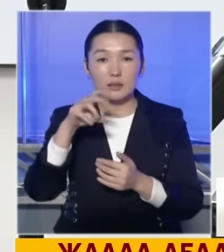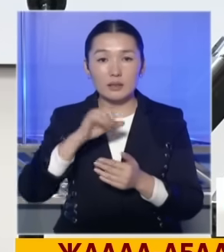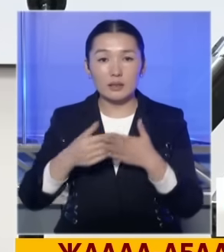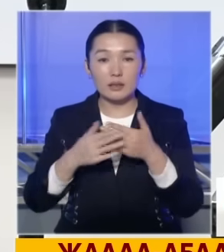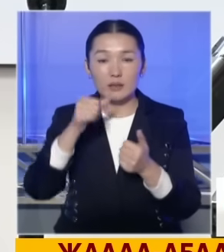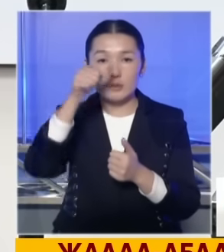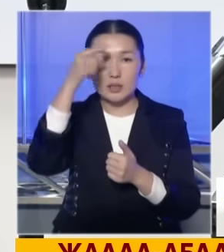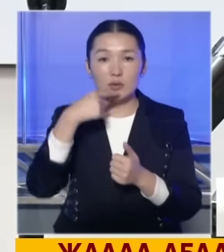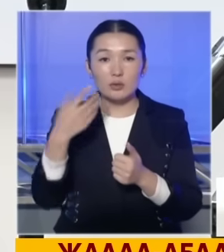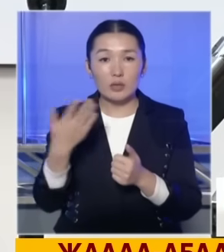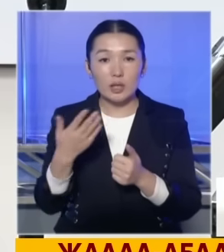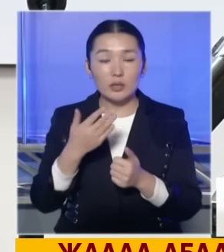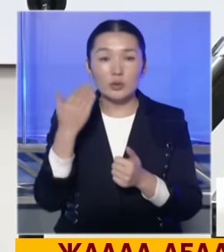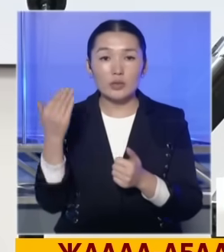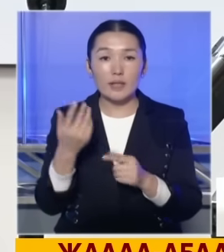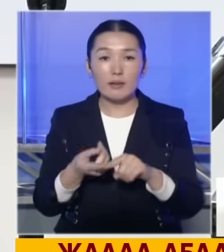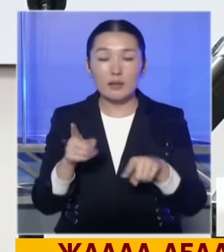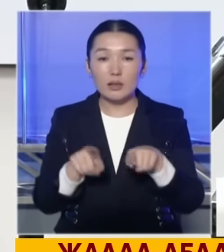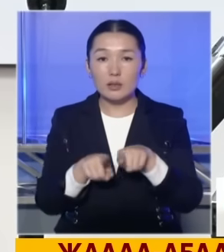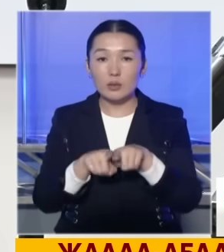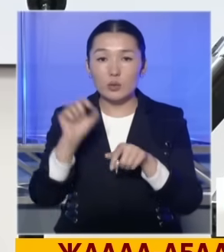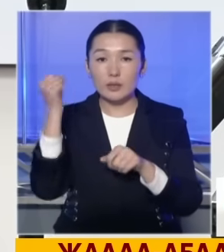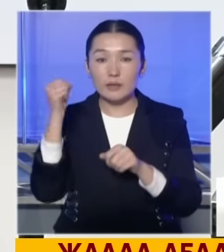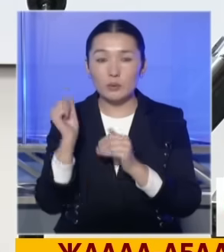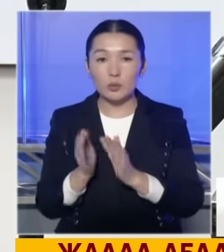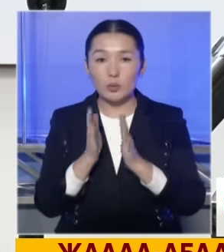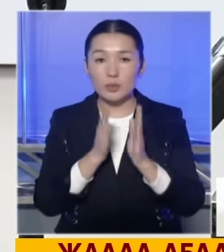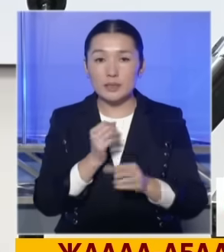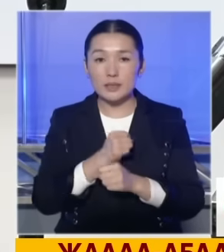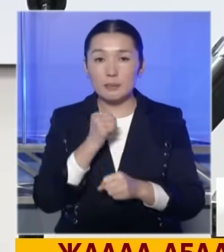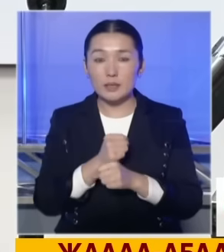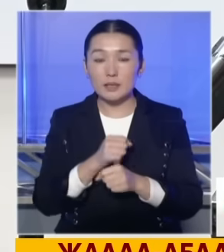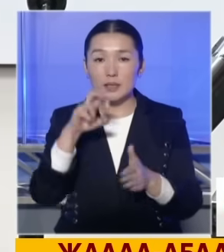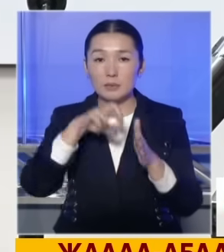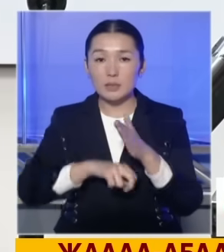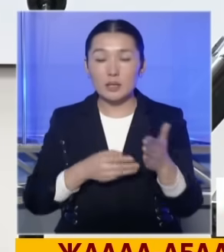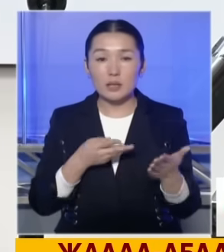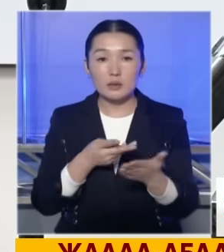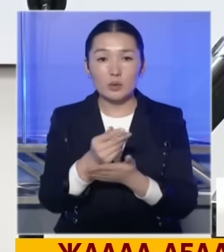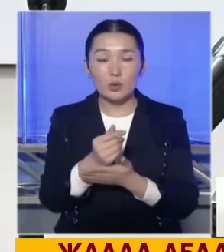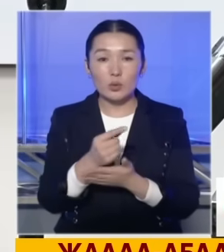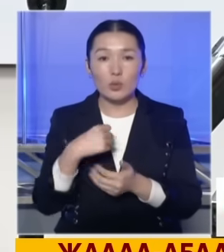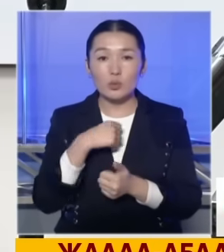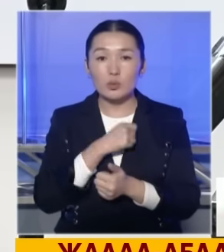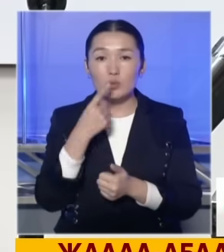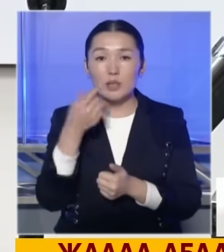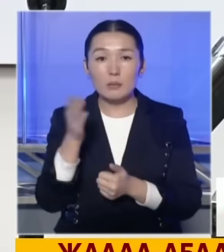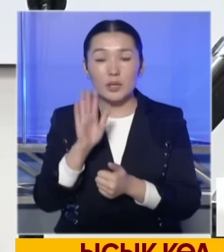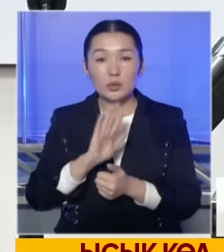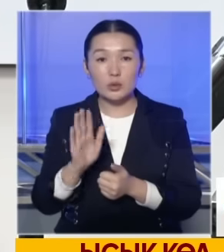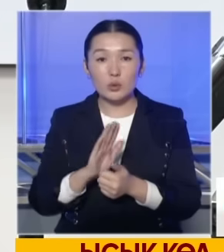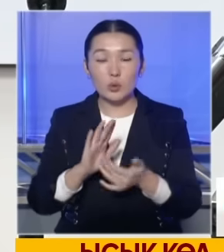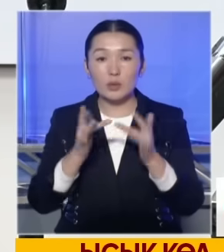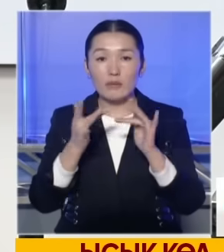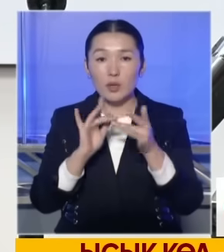дагы автоматташтырылган система жасап атабыз. Салык төлөөчү өзү отчет толтурбастан ага биз онлайн режимде жана